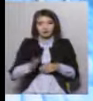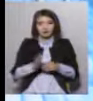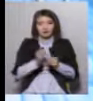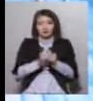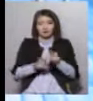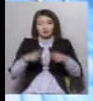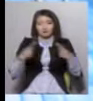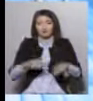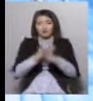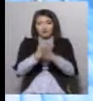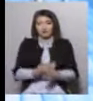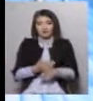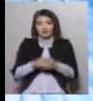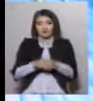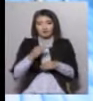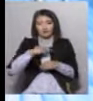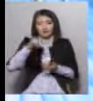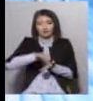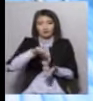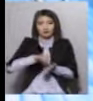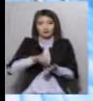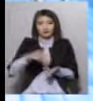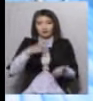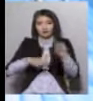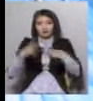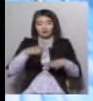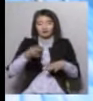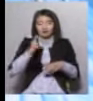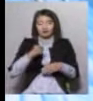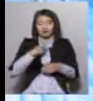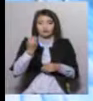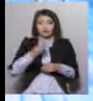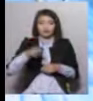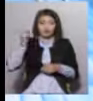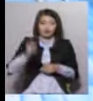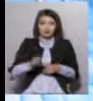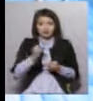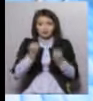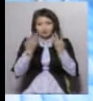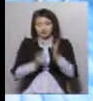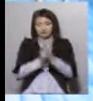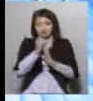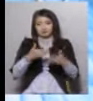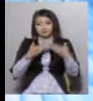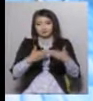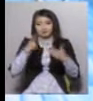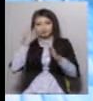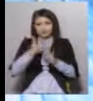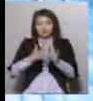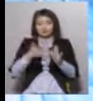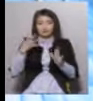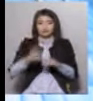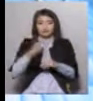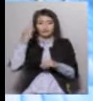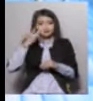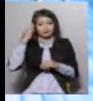людям. Мы, учащиеся, очень рады, что мы можем сюда прийти и начать воплощать свои мечты,